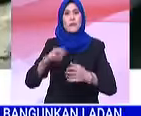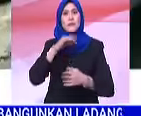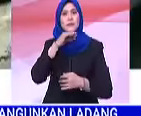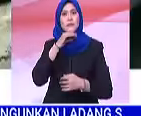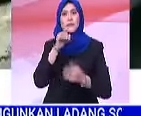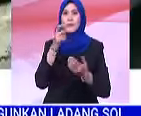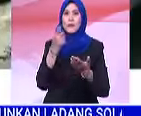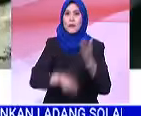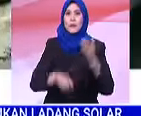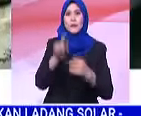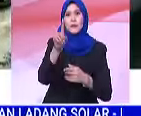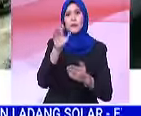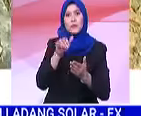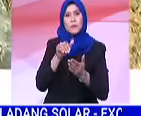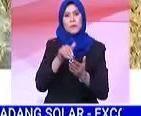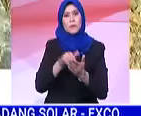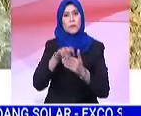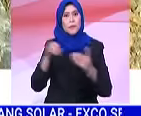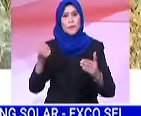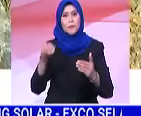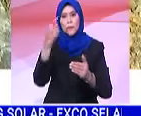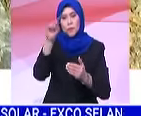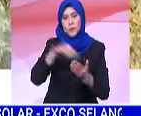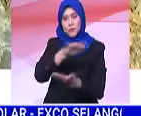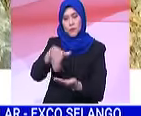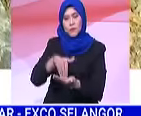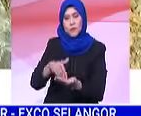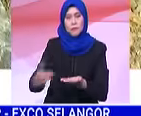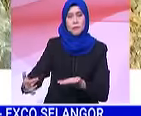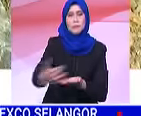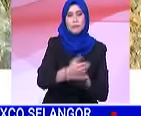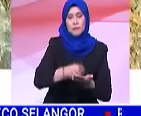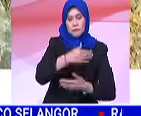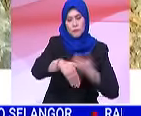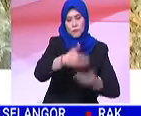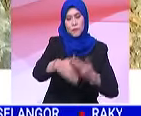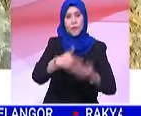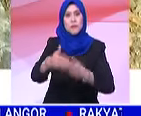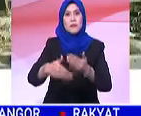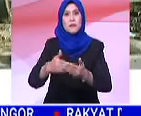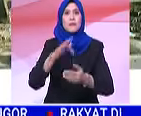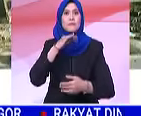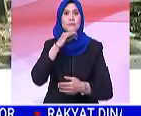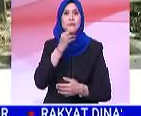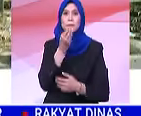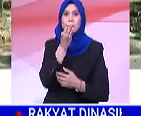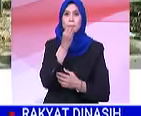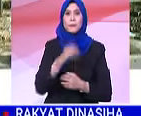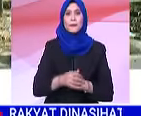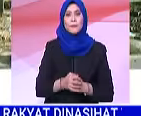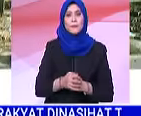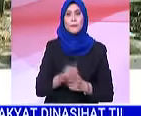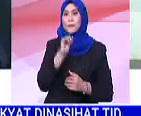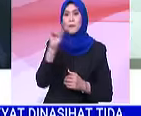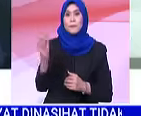kos RM100,000 sebagai pusat pengumpulan dan pengomposan sisa makanan berkenaan. Tapi bukan